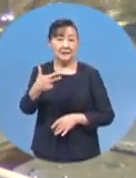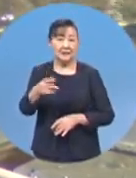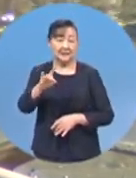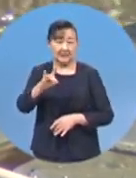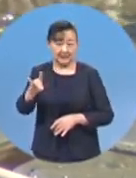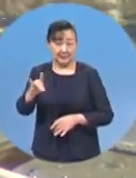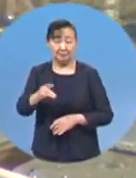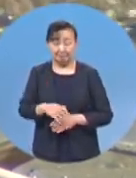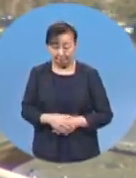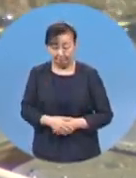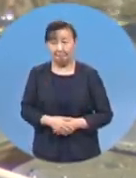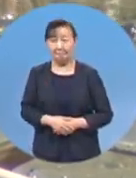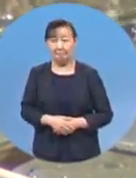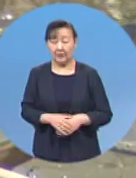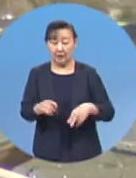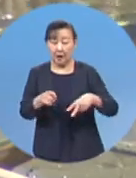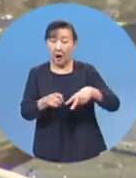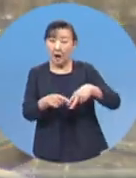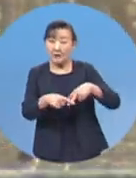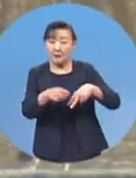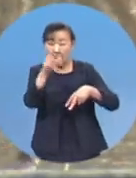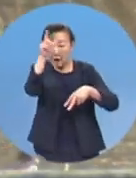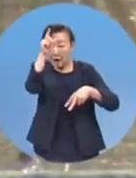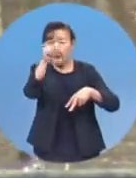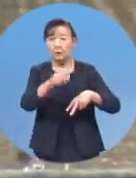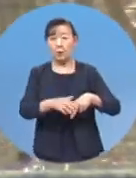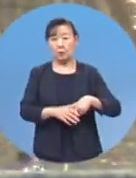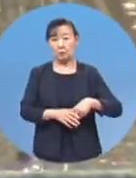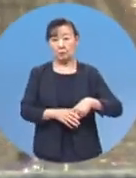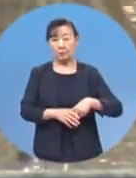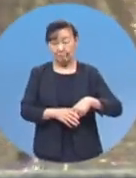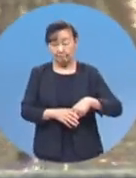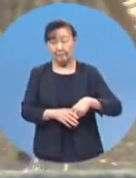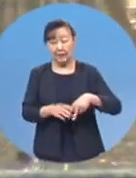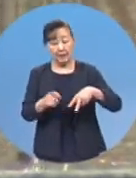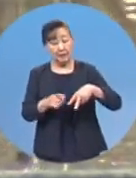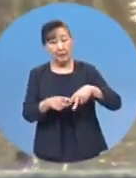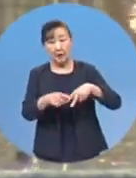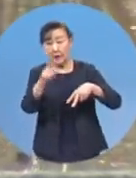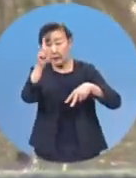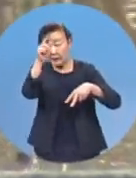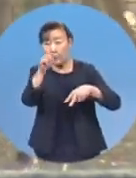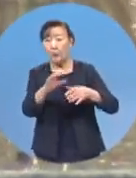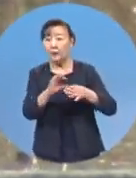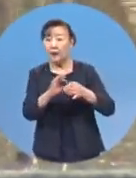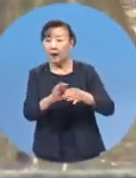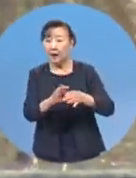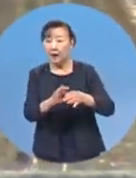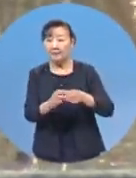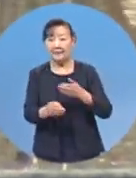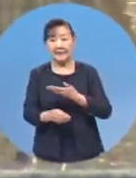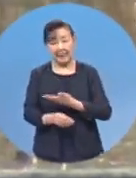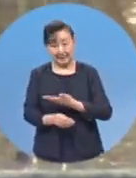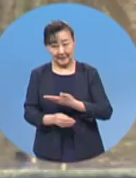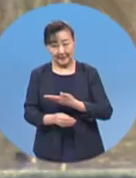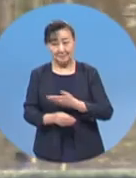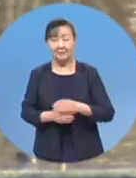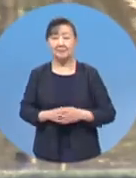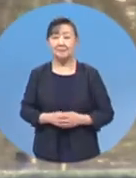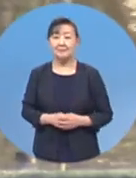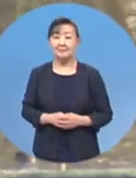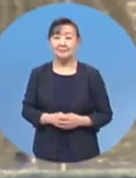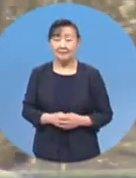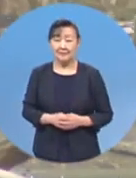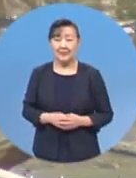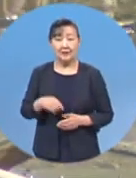鳥です。 あ、足が黄色いですね。 そうなんですよね、黄色い足をしているのでキアシシギですね。実は